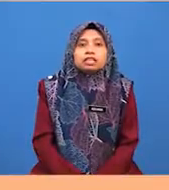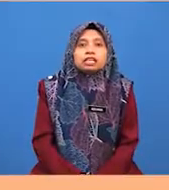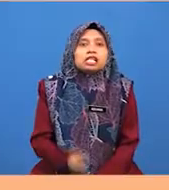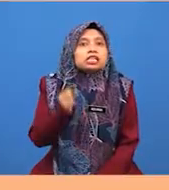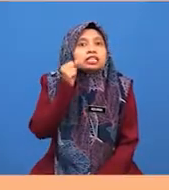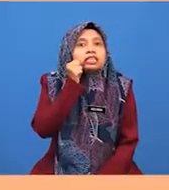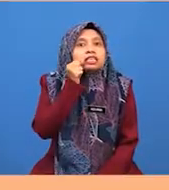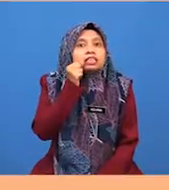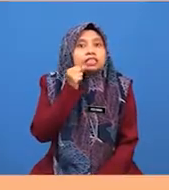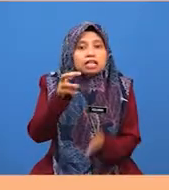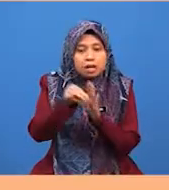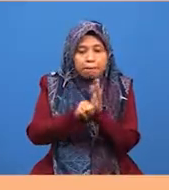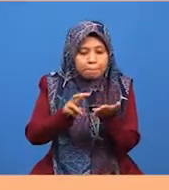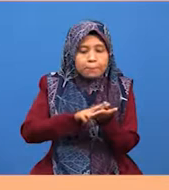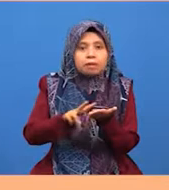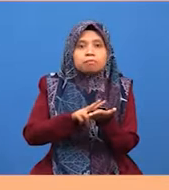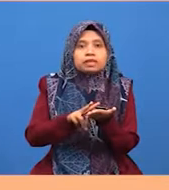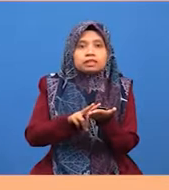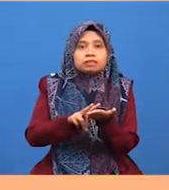Siti membaca majalah.